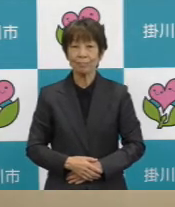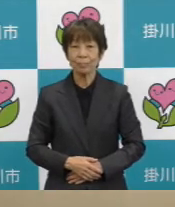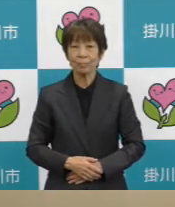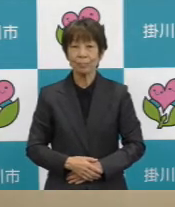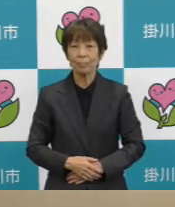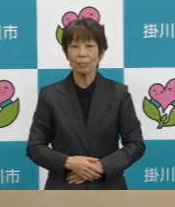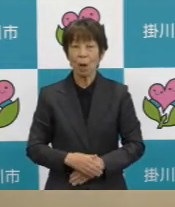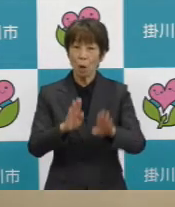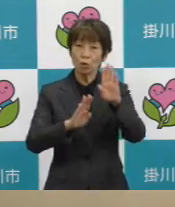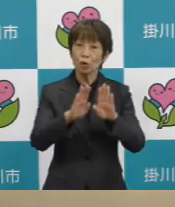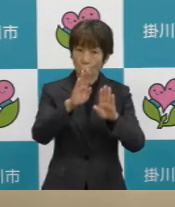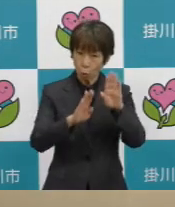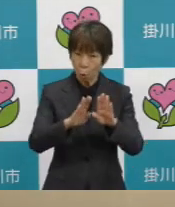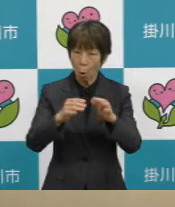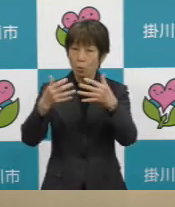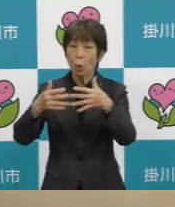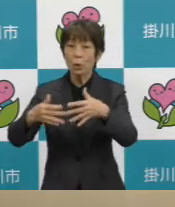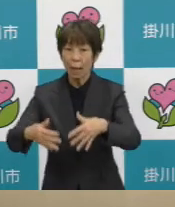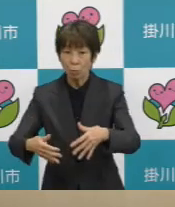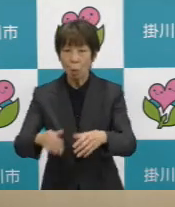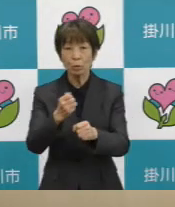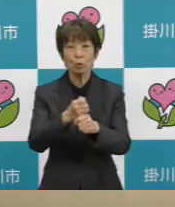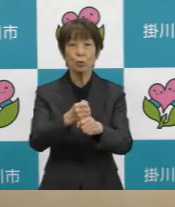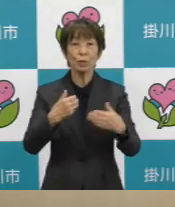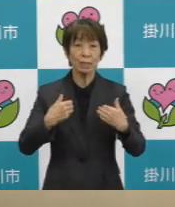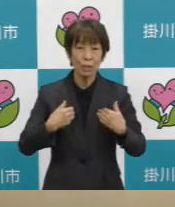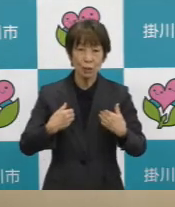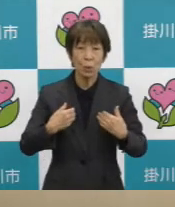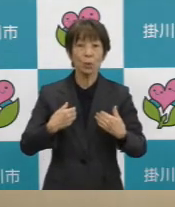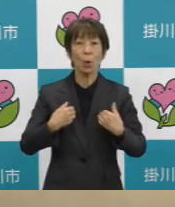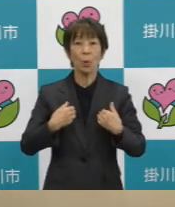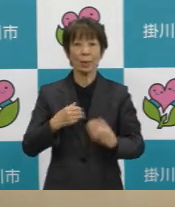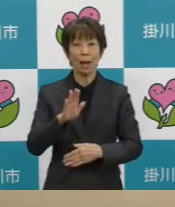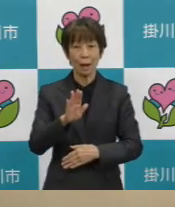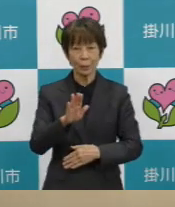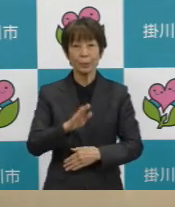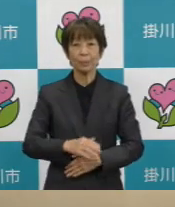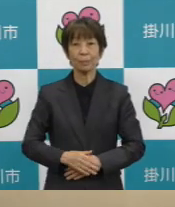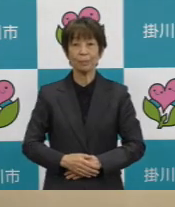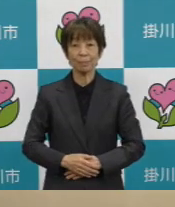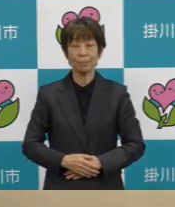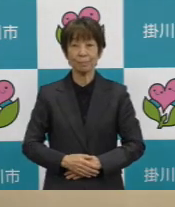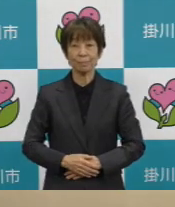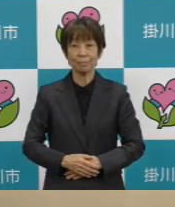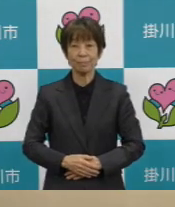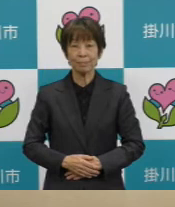状況条件を生み出していく必要がある、